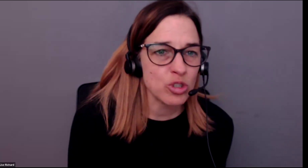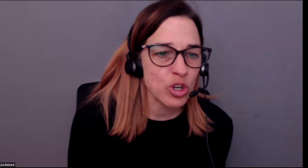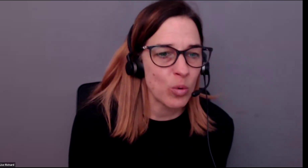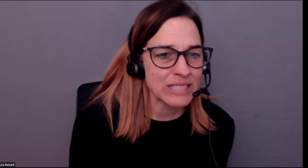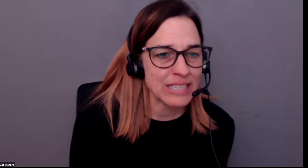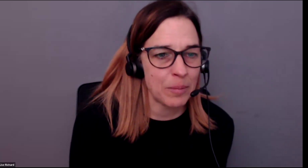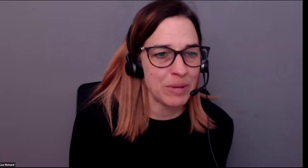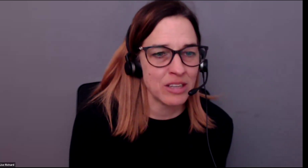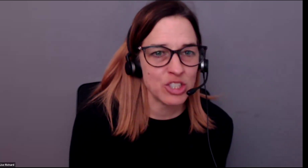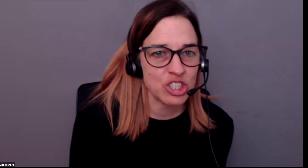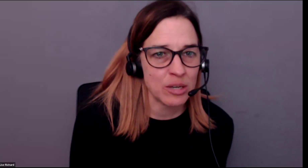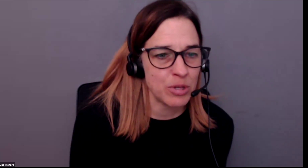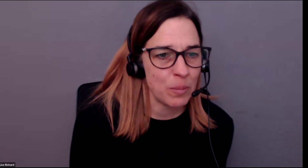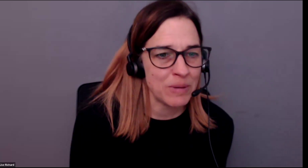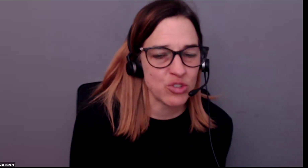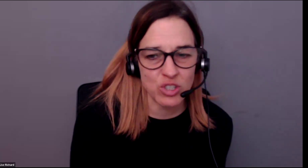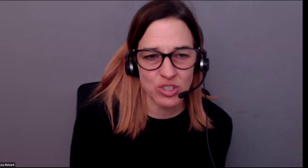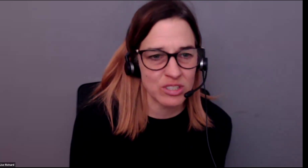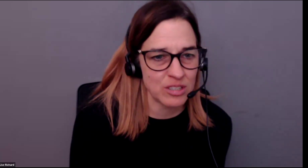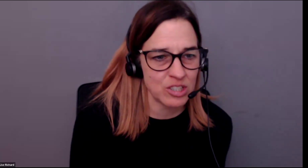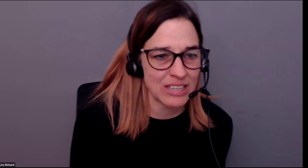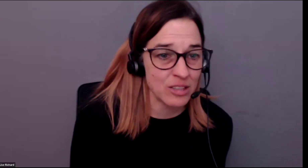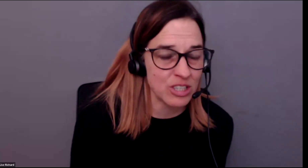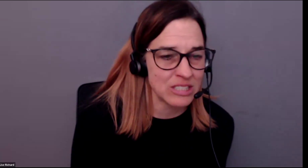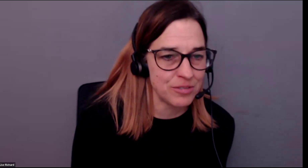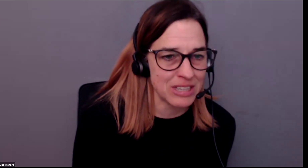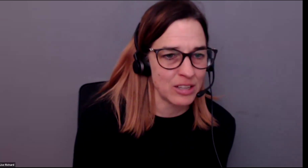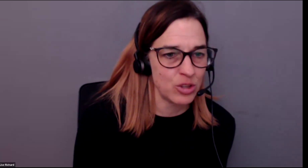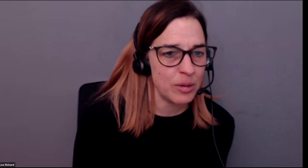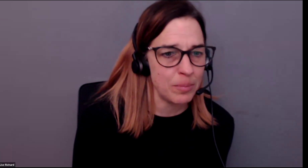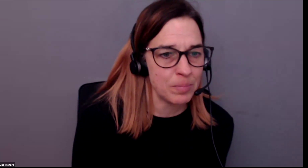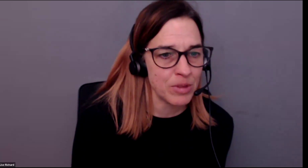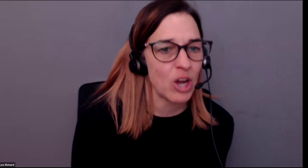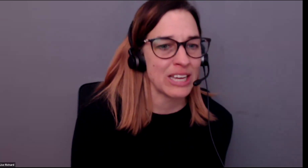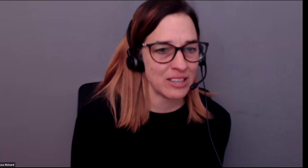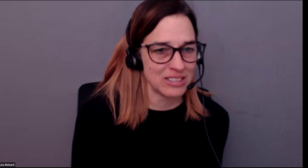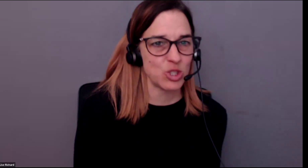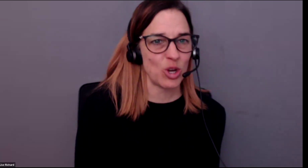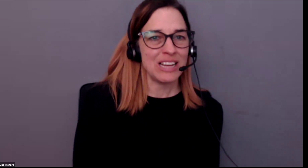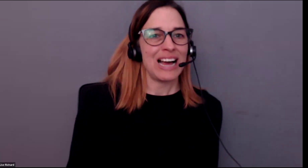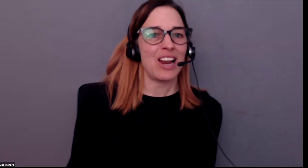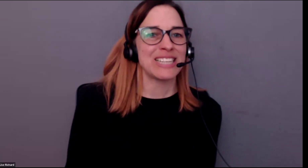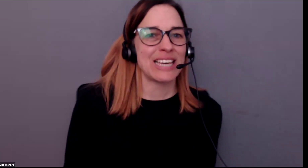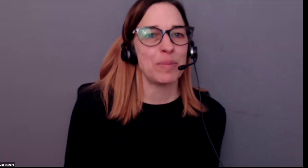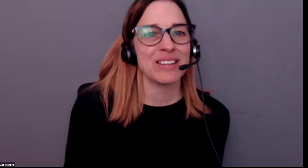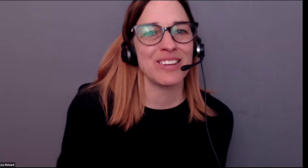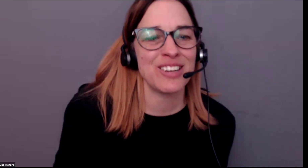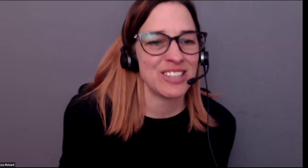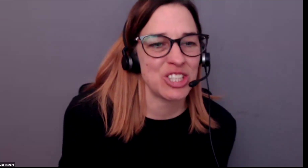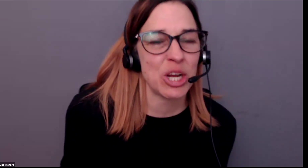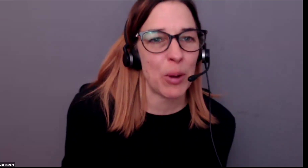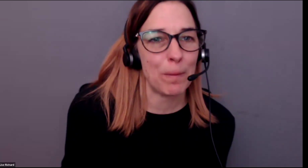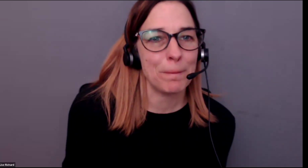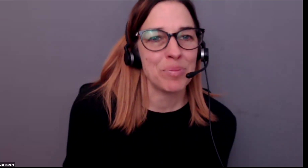Ça sera pas long, je crois que c'est Carmen Champion, mais je vais juste attendre que Sylvette elle le nomme. OK, c'est ça. Alors, c'est